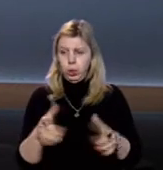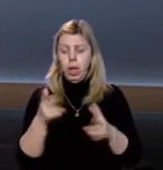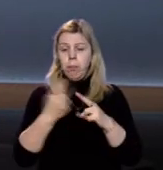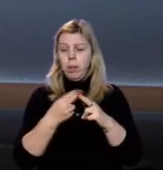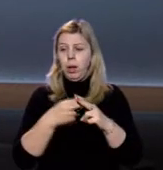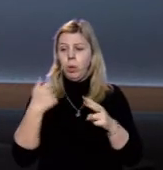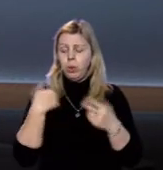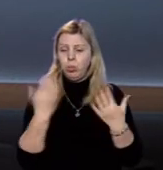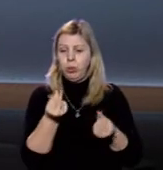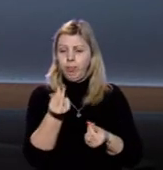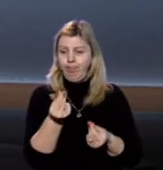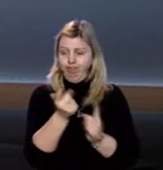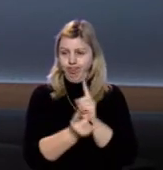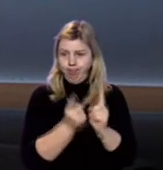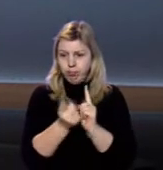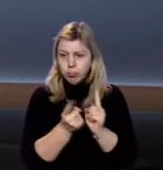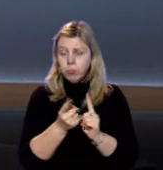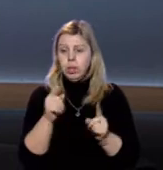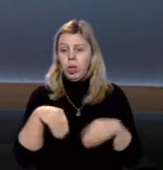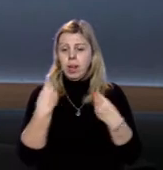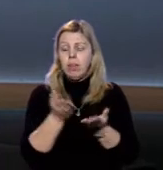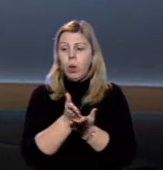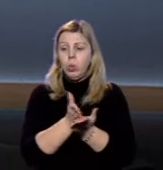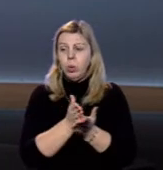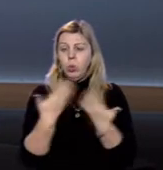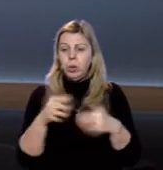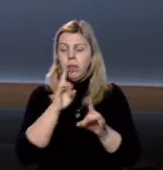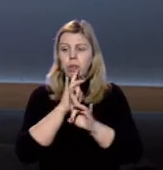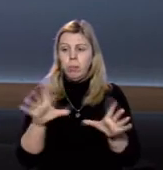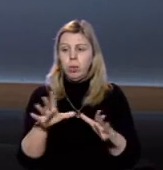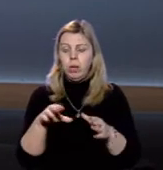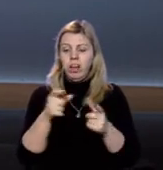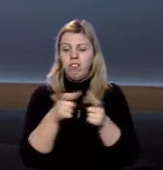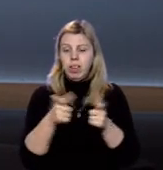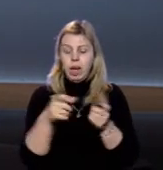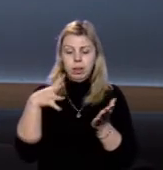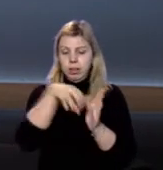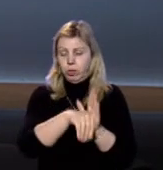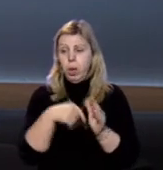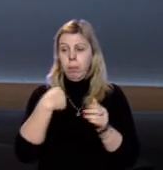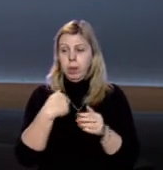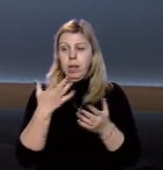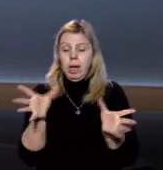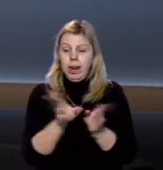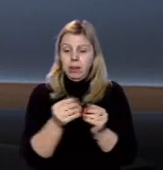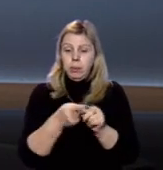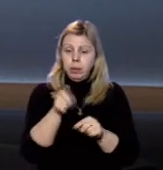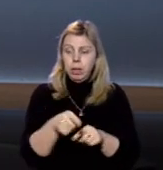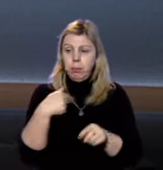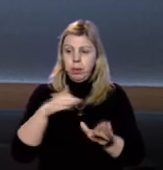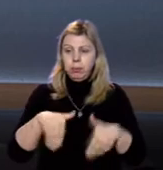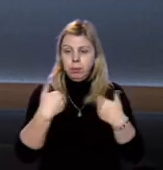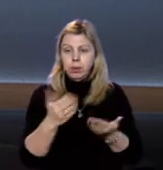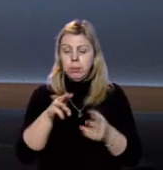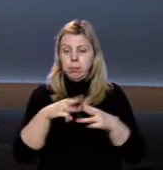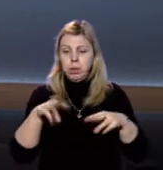нас монетизована. Як я казав, що надавач послуги вже не буде визначати в квитанції. Разом з тим, ми запропонували